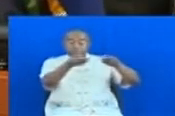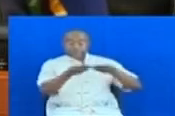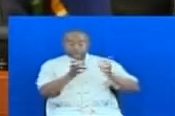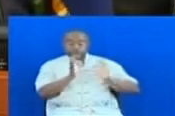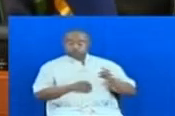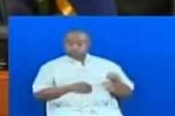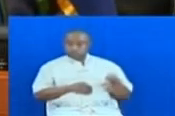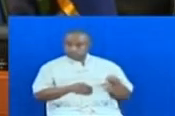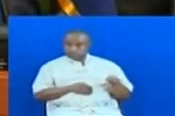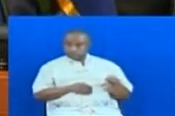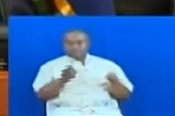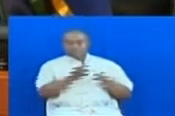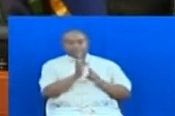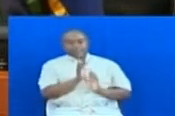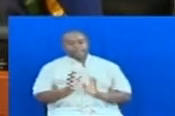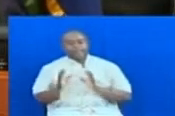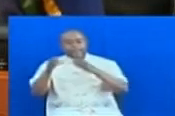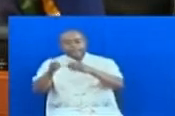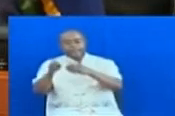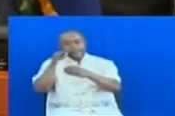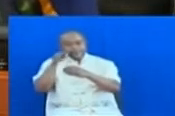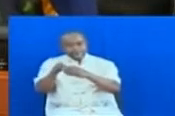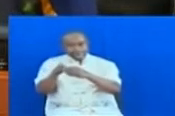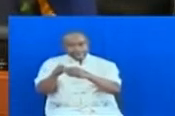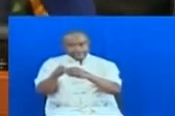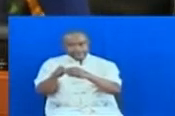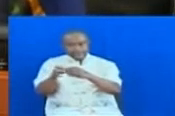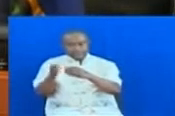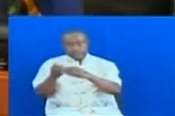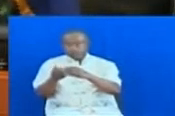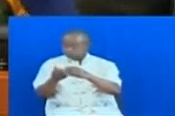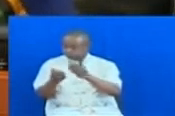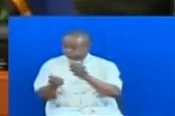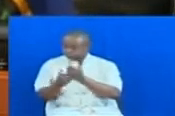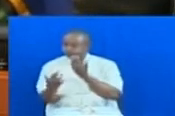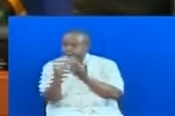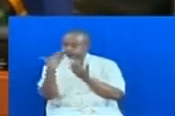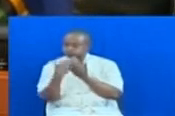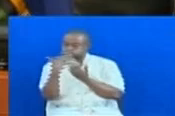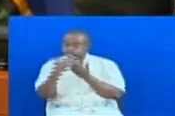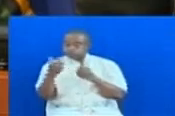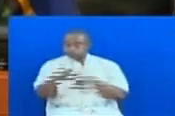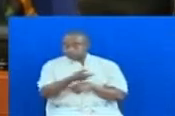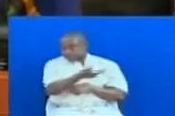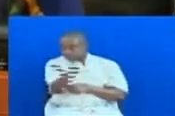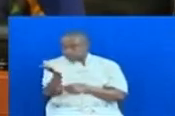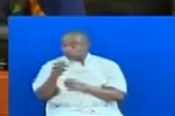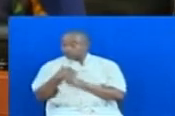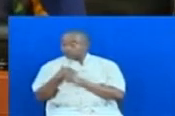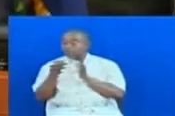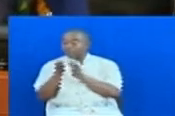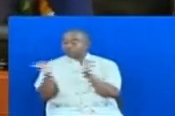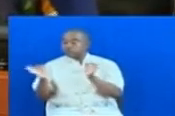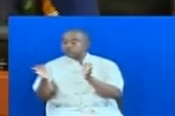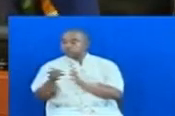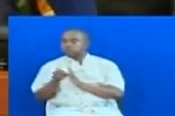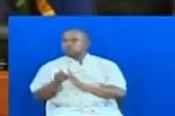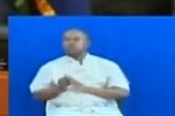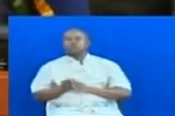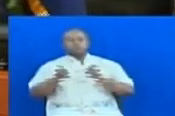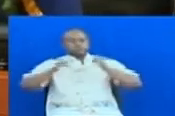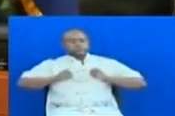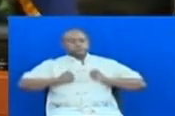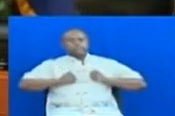pia kamati imeweza kutujulisha sisi kama wabunge kwamba walipata fursa ya kutembea maeneo